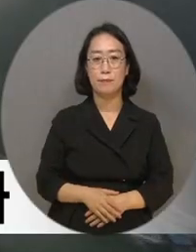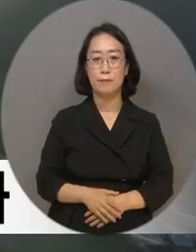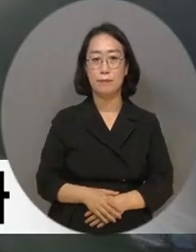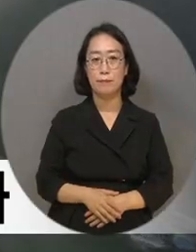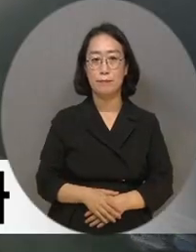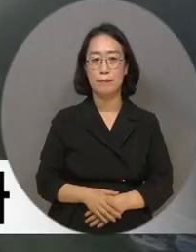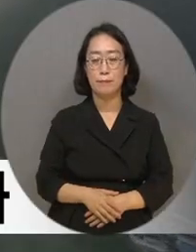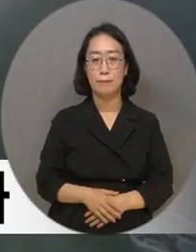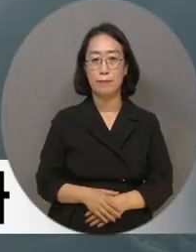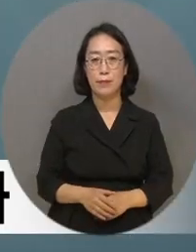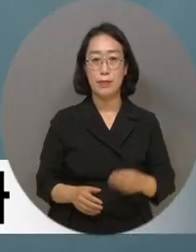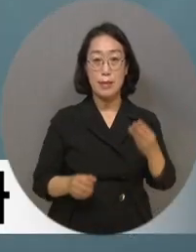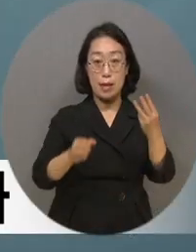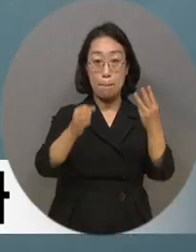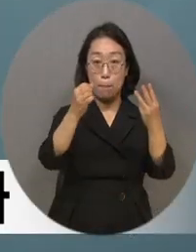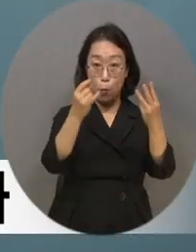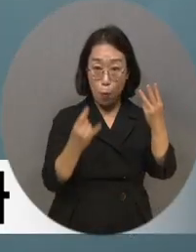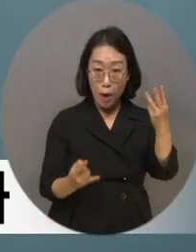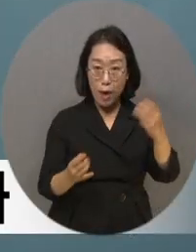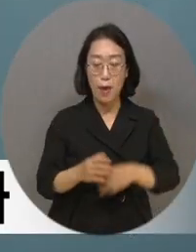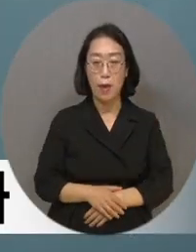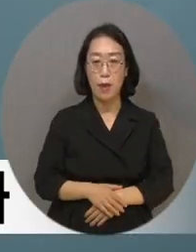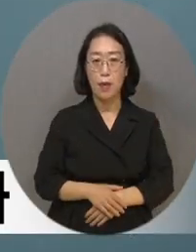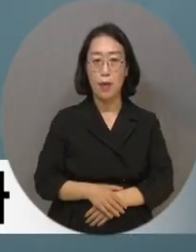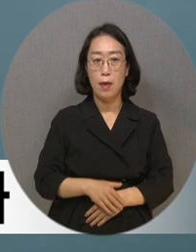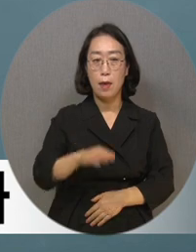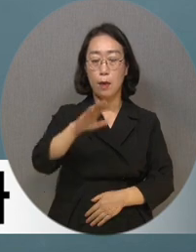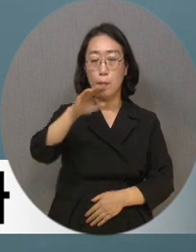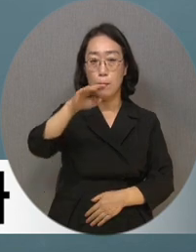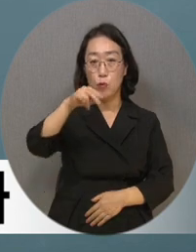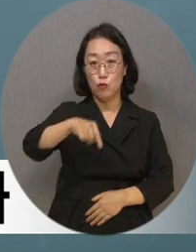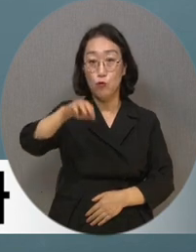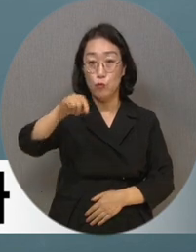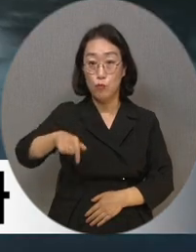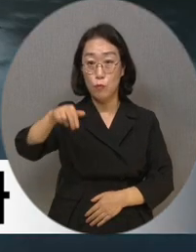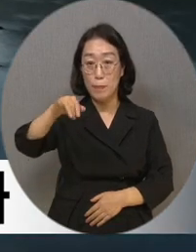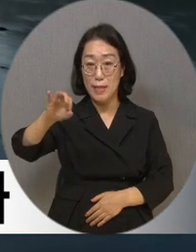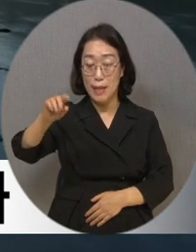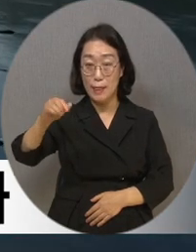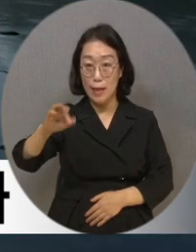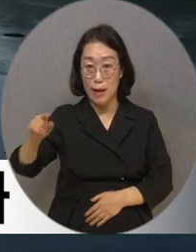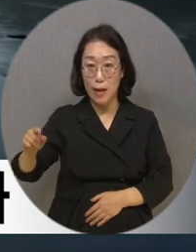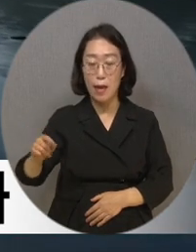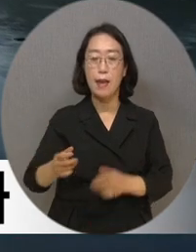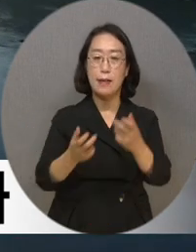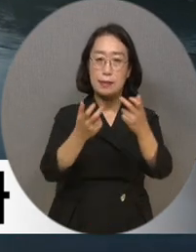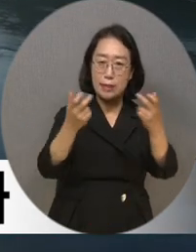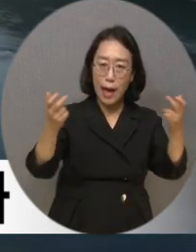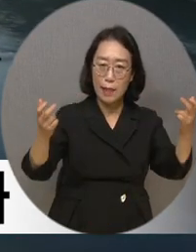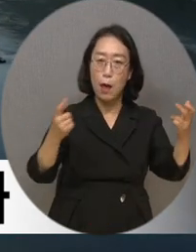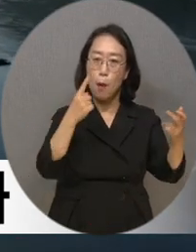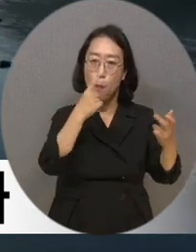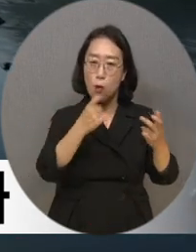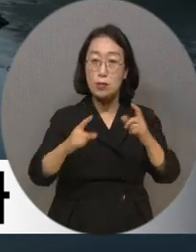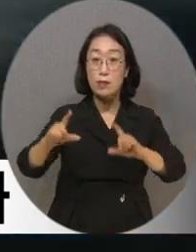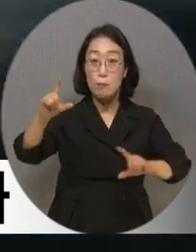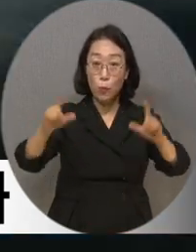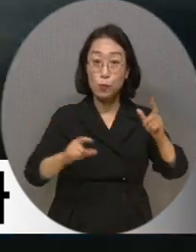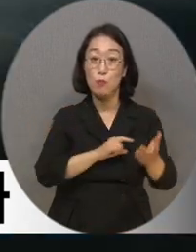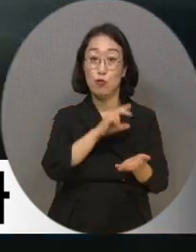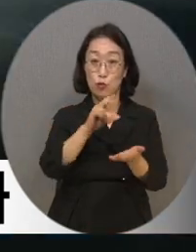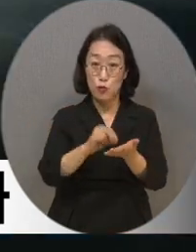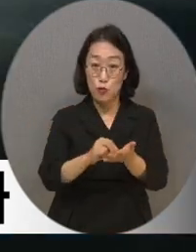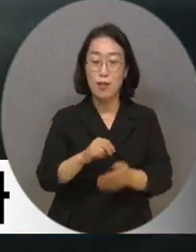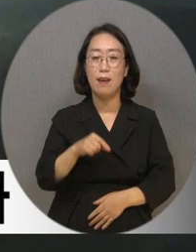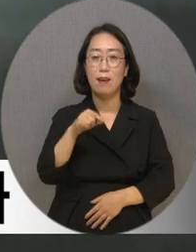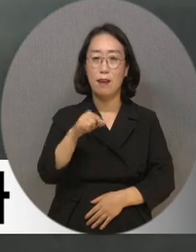제3회 전남 국제 수묵 비엔날레가 물드는 산, 멈춰선 물, 숭고한 조화 속에서라는 주제로